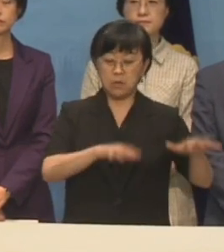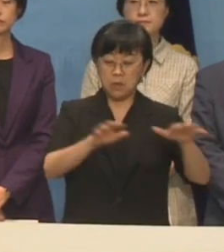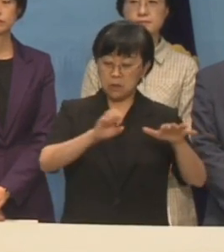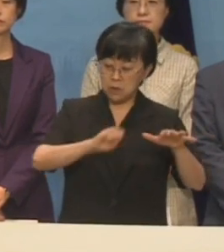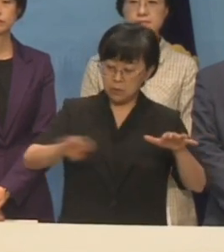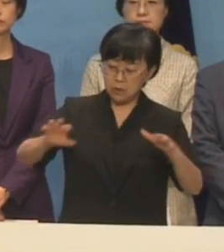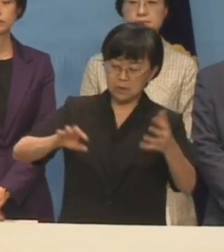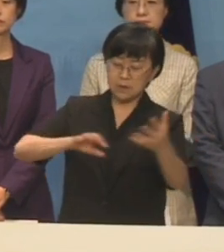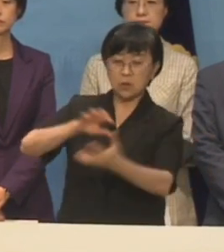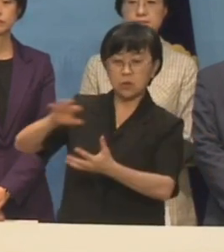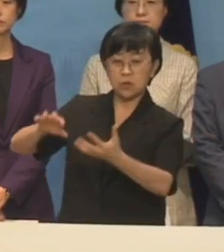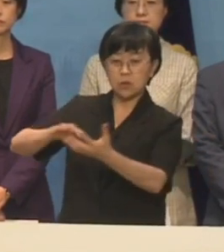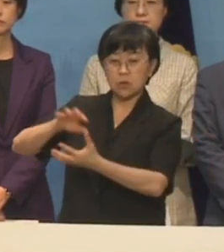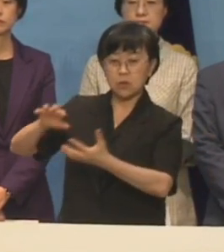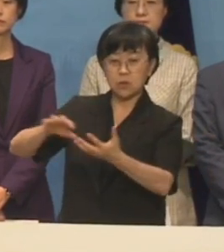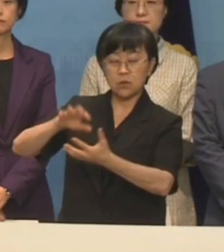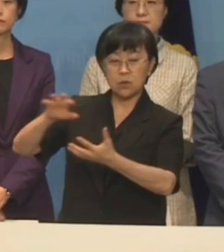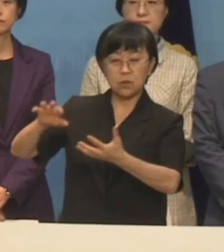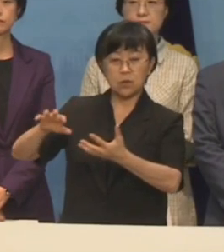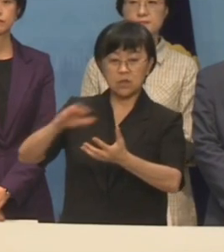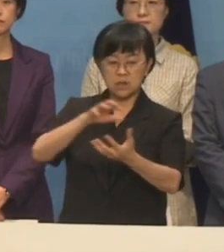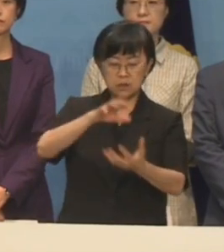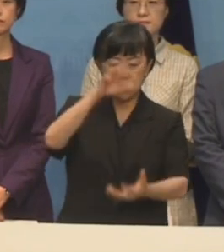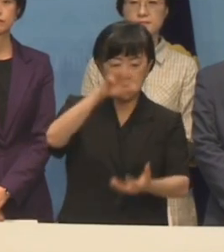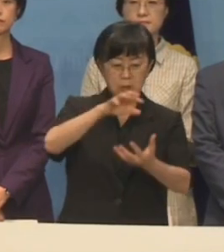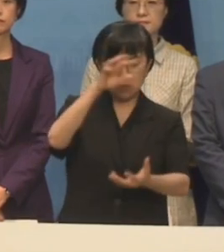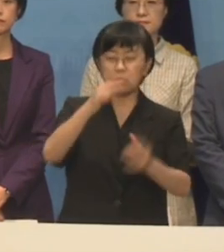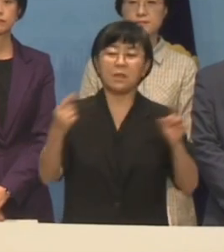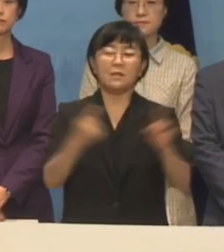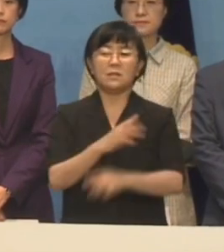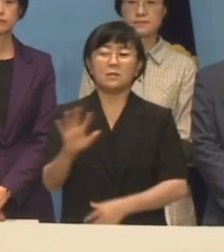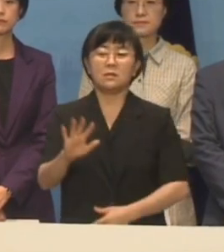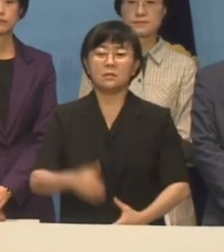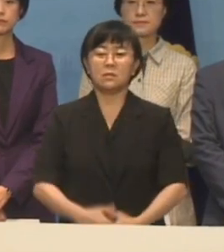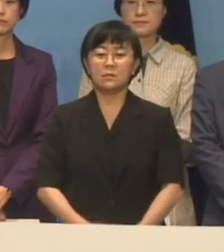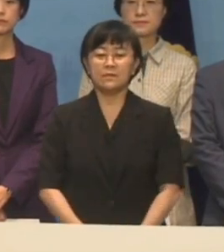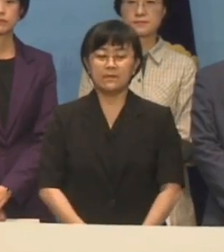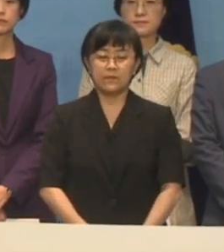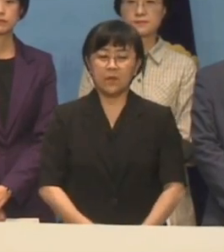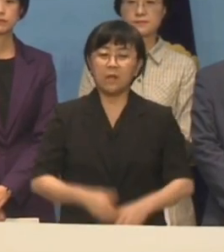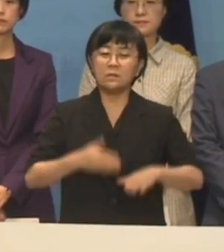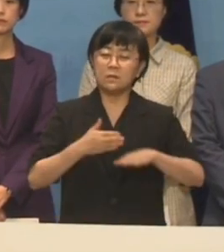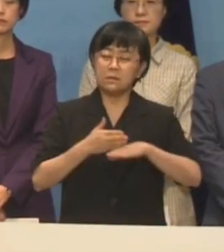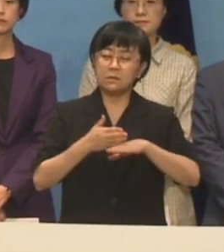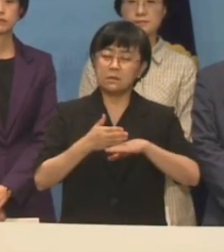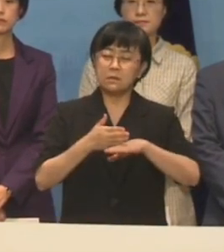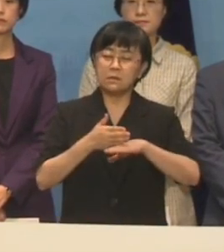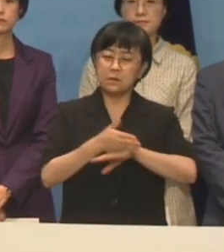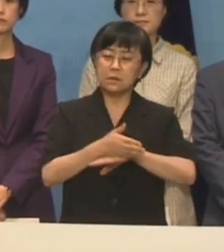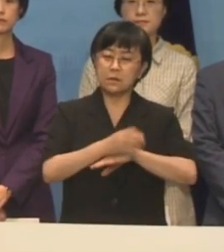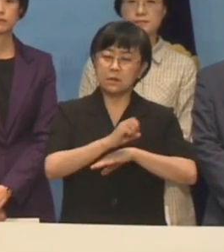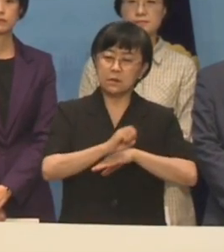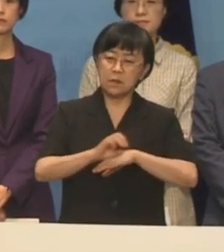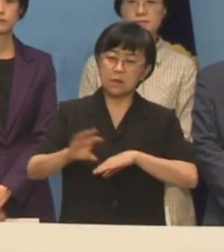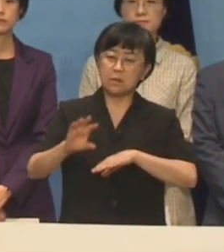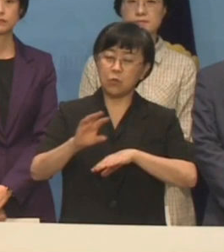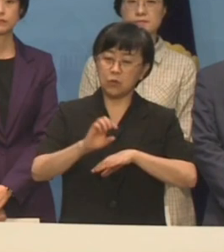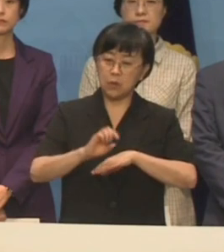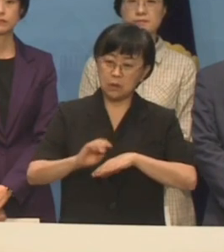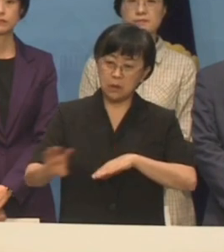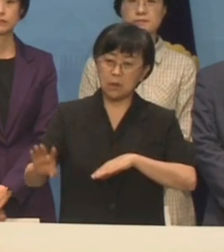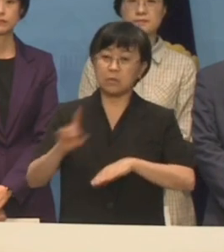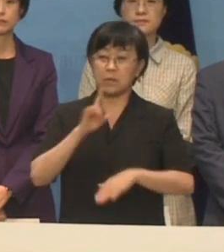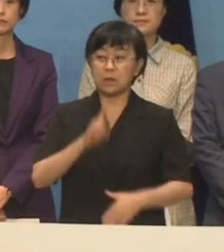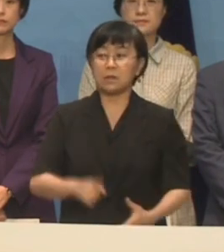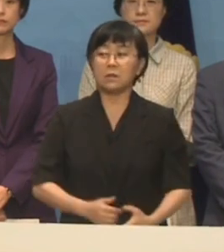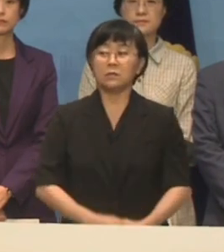아무리 희석한다 하더라도 그 총량은 바뀌지 않습니다. 그러니까 천천히 내보낸다 이런 걸